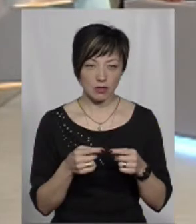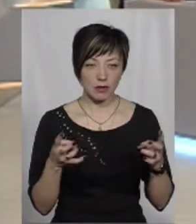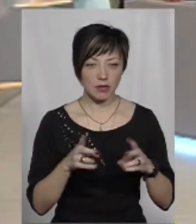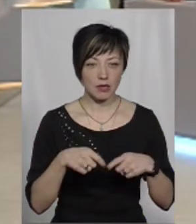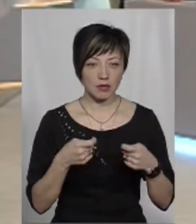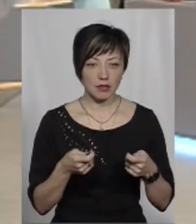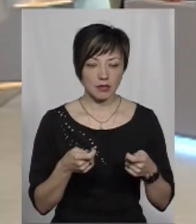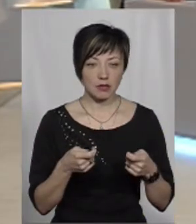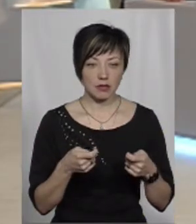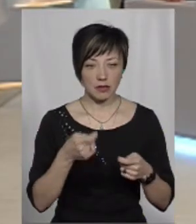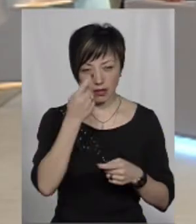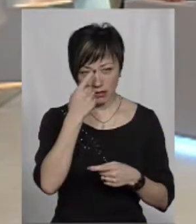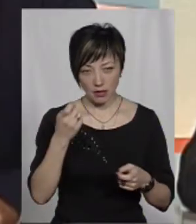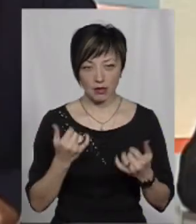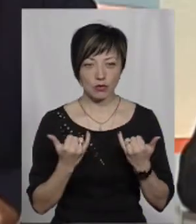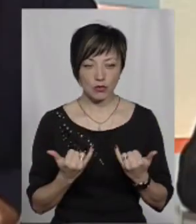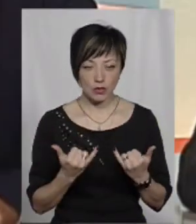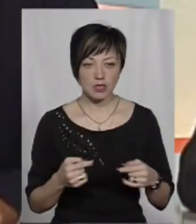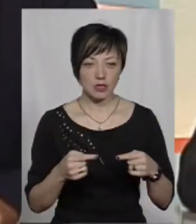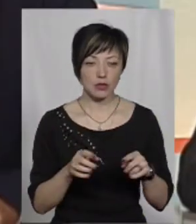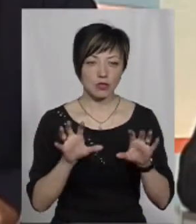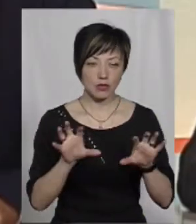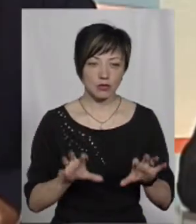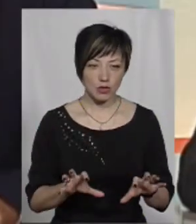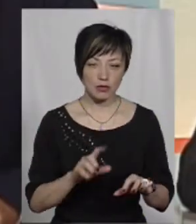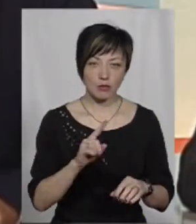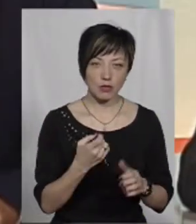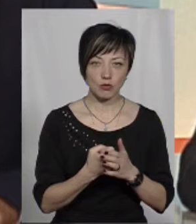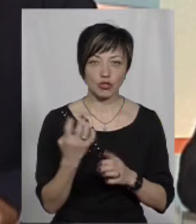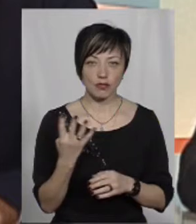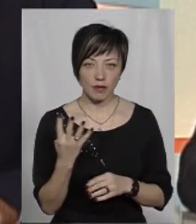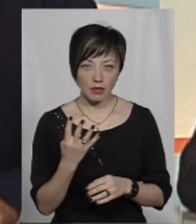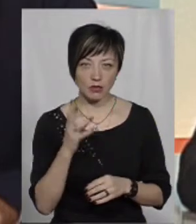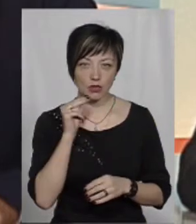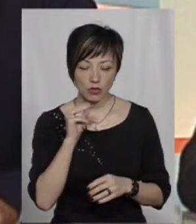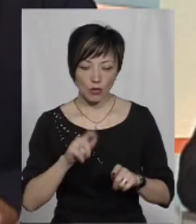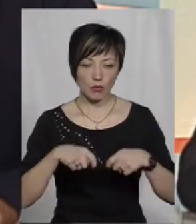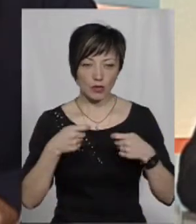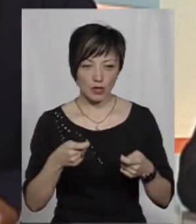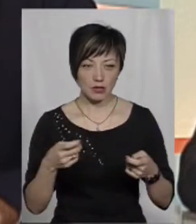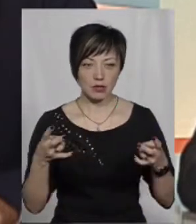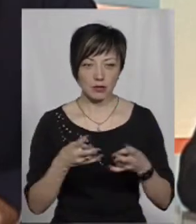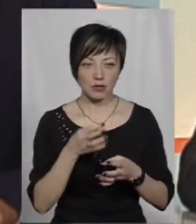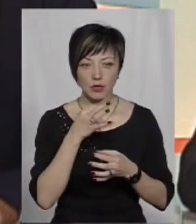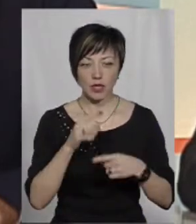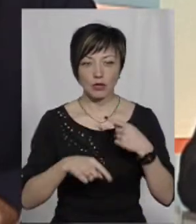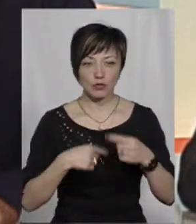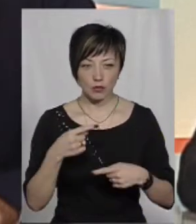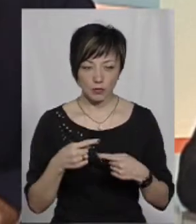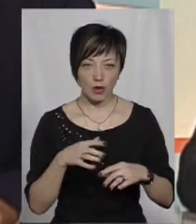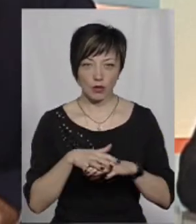речі, треба передати? Ще раз нагадайте. На сьогодні, згідно чинного законодавства, з 1 по 4 число місяця наступного